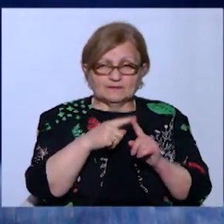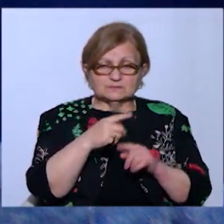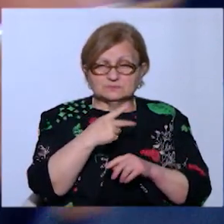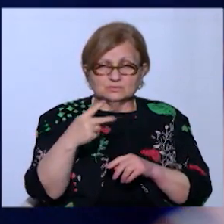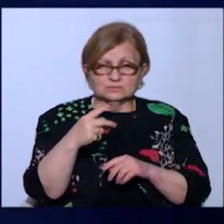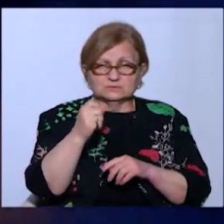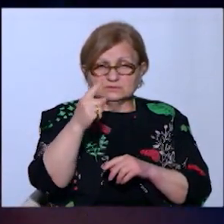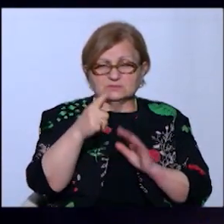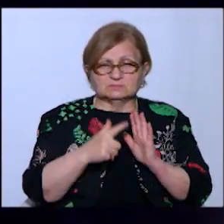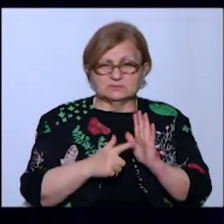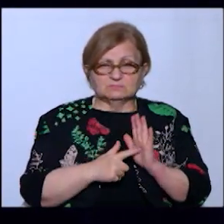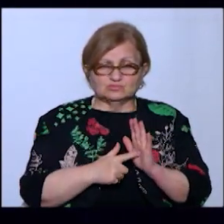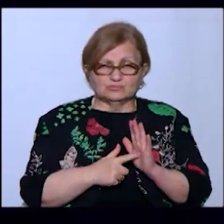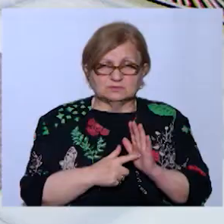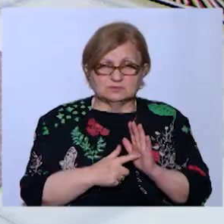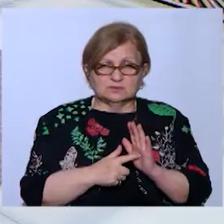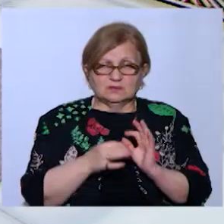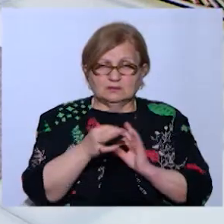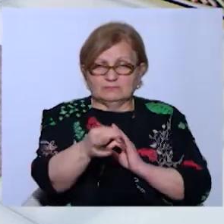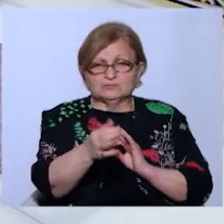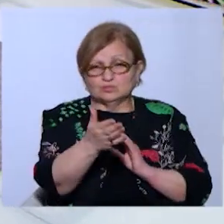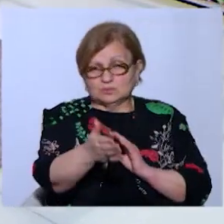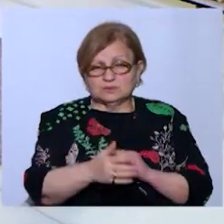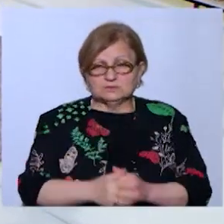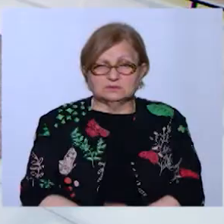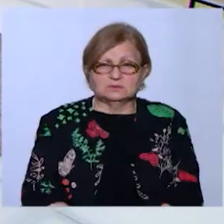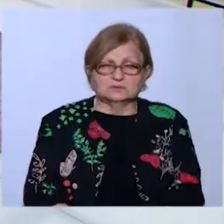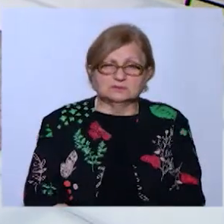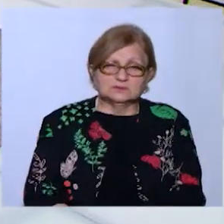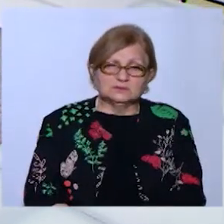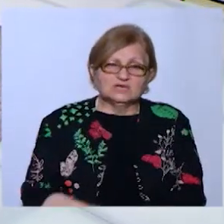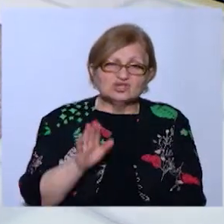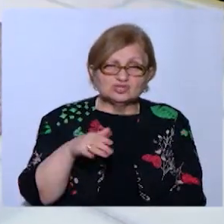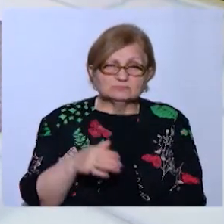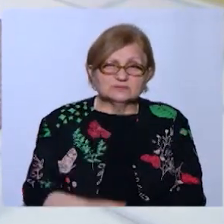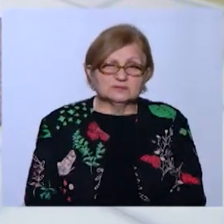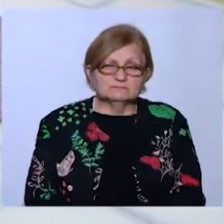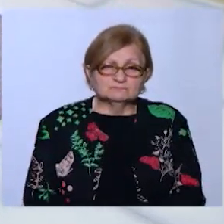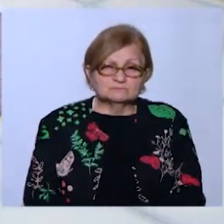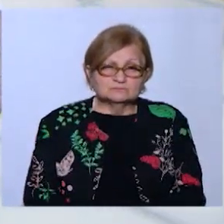უდრის 11 მე7-ს და პასუხიც ეს არის. შემდეგი განტოლება ასეთი.